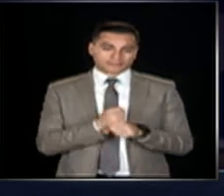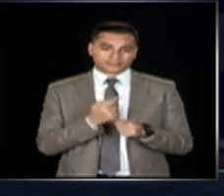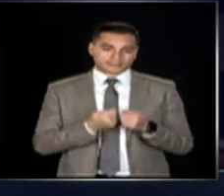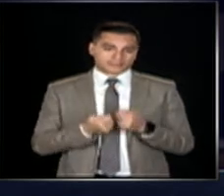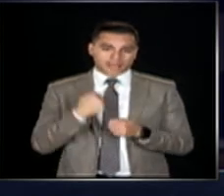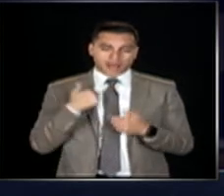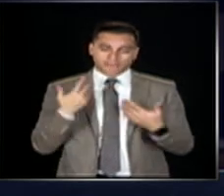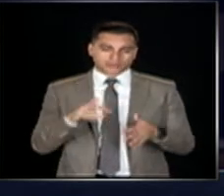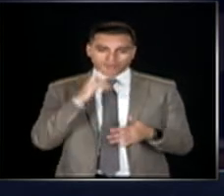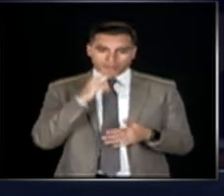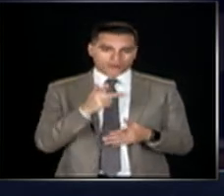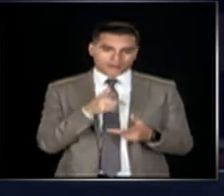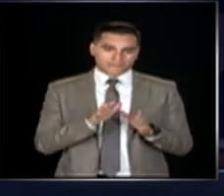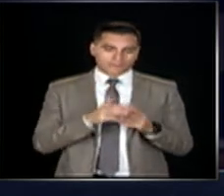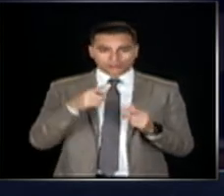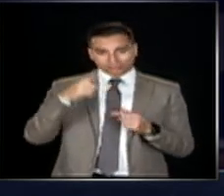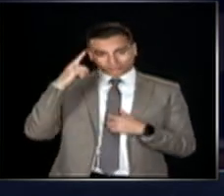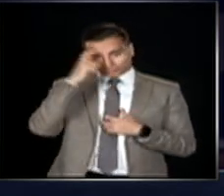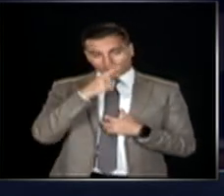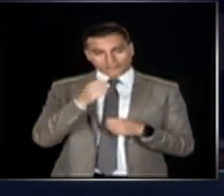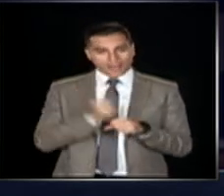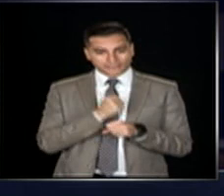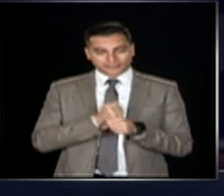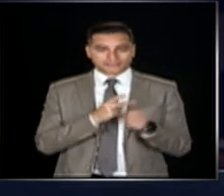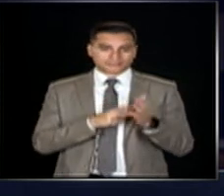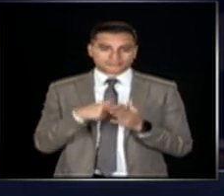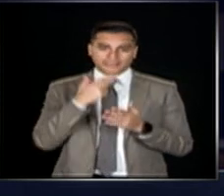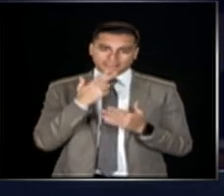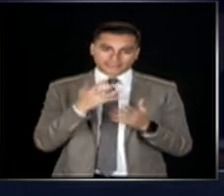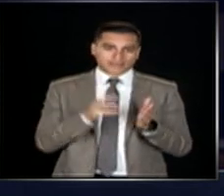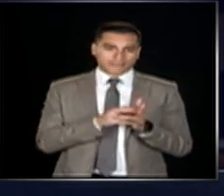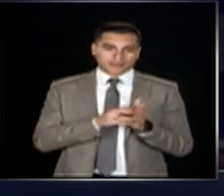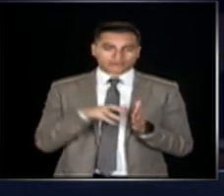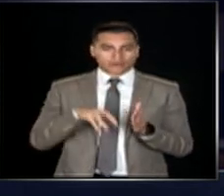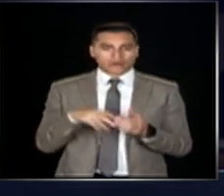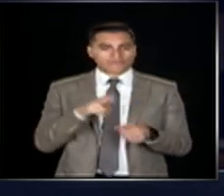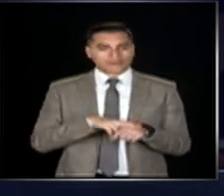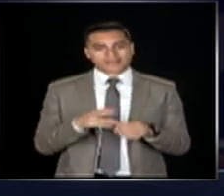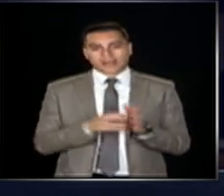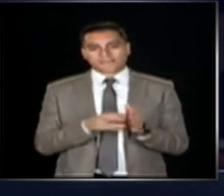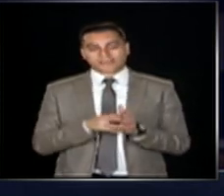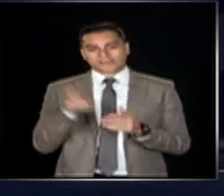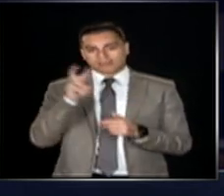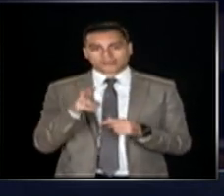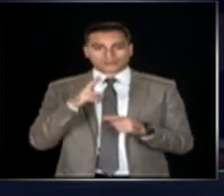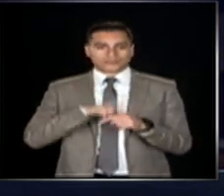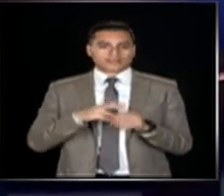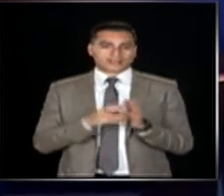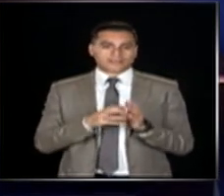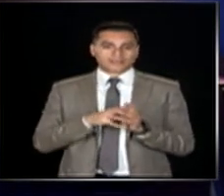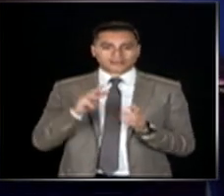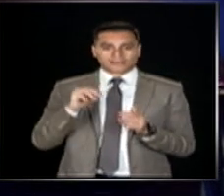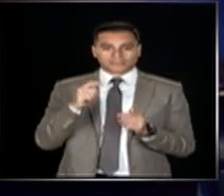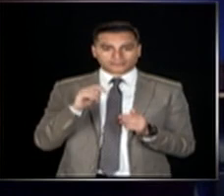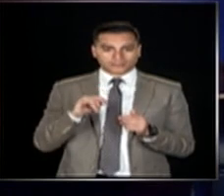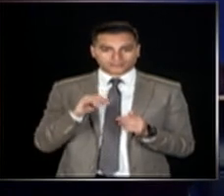ما اقدرش الومك المجموعه كانت صعبه فيها جامعه القاهره وفيها جامعه النيل وجامعه ام تي اي فانت